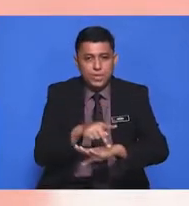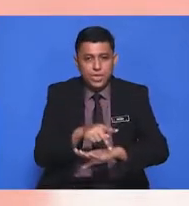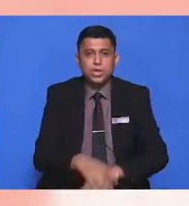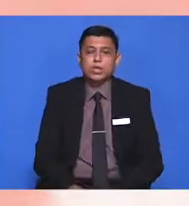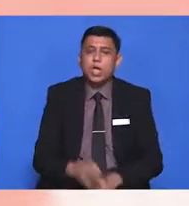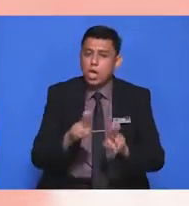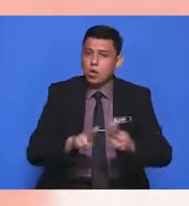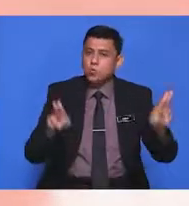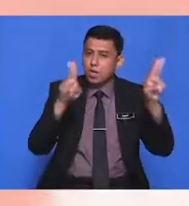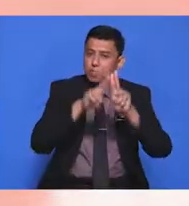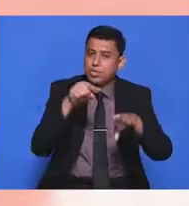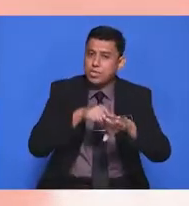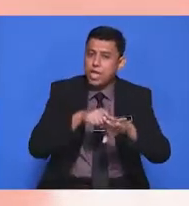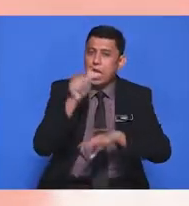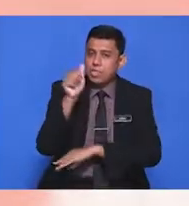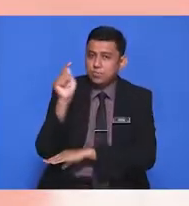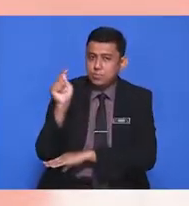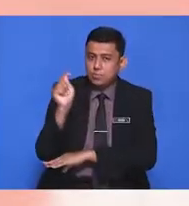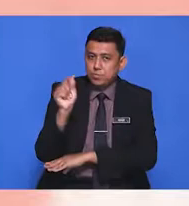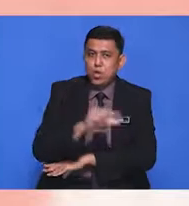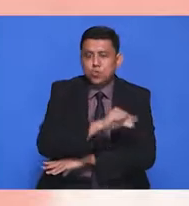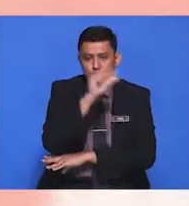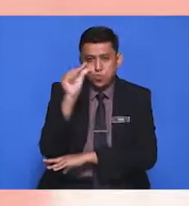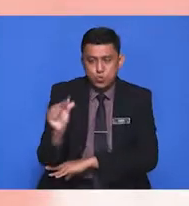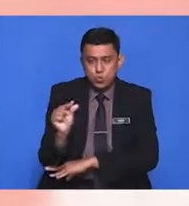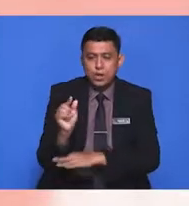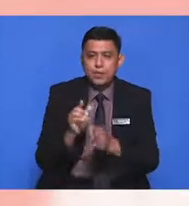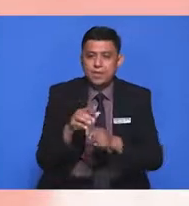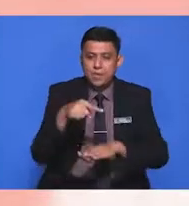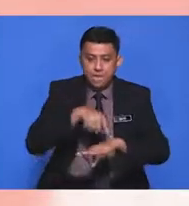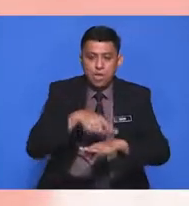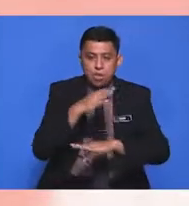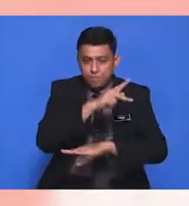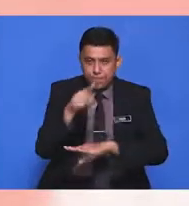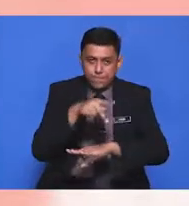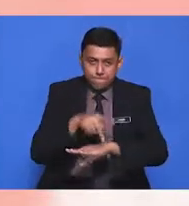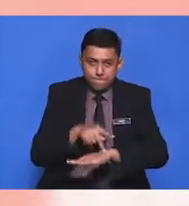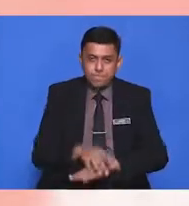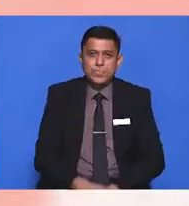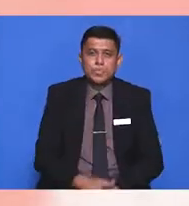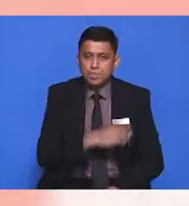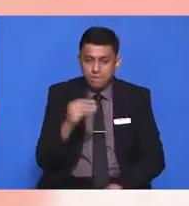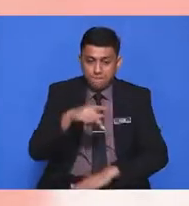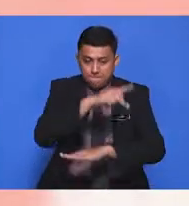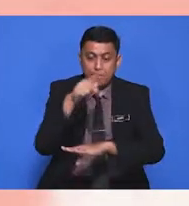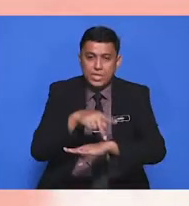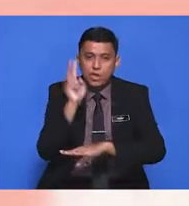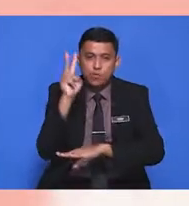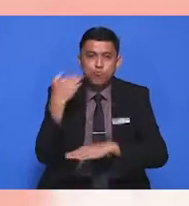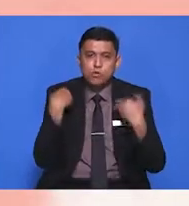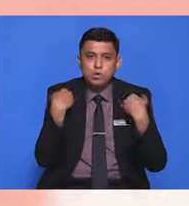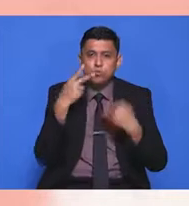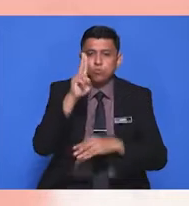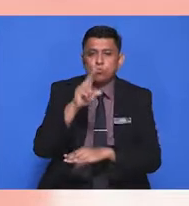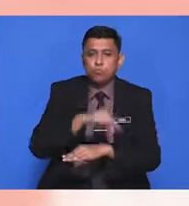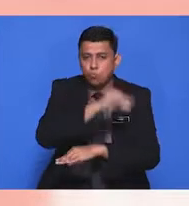yang utama di Asia Tenggara ialah Gunung Pinatubo di Filipina dan Gunung Mayon di Filipina. Manakala